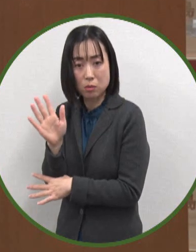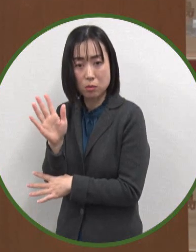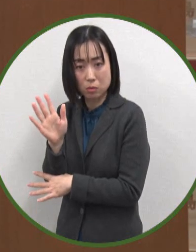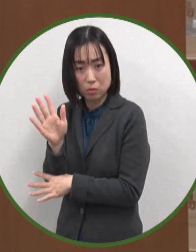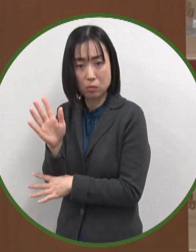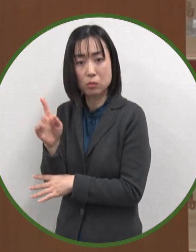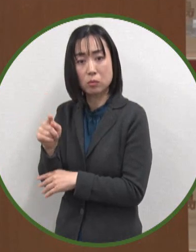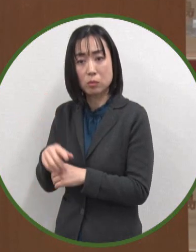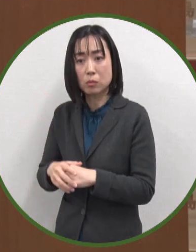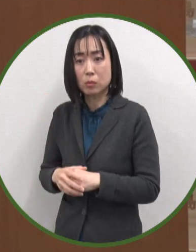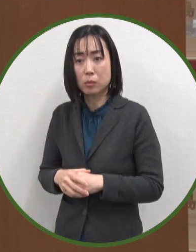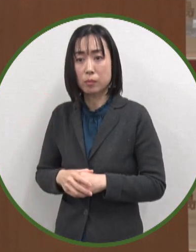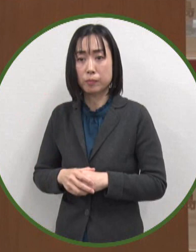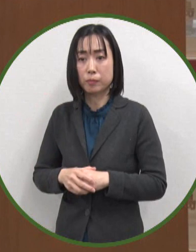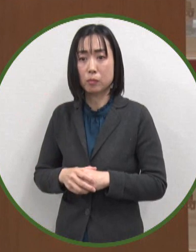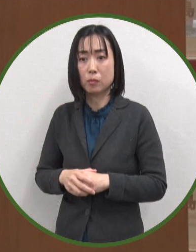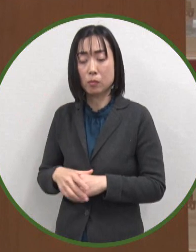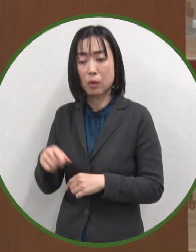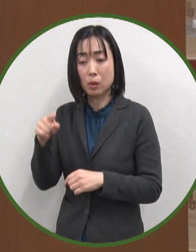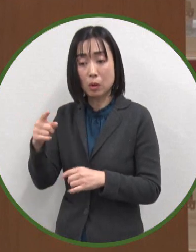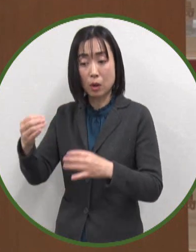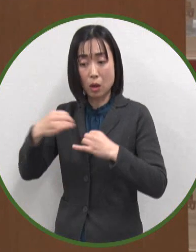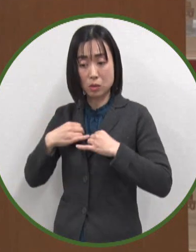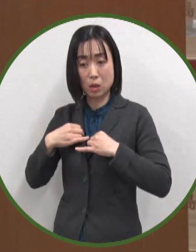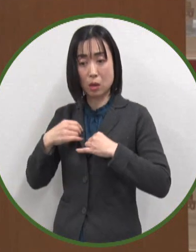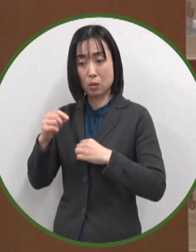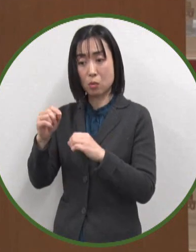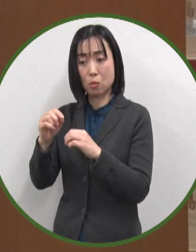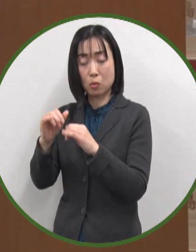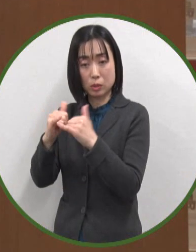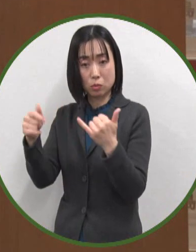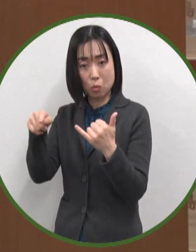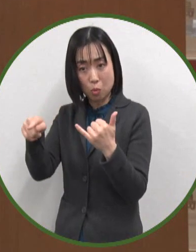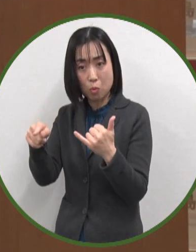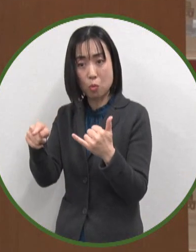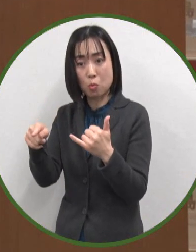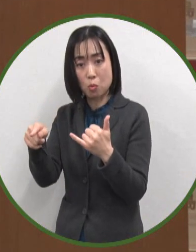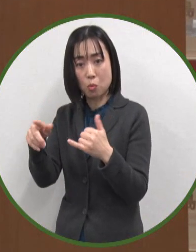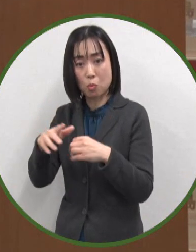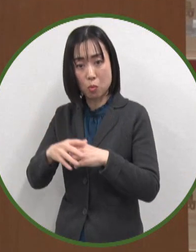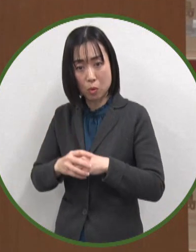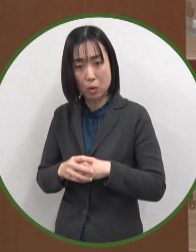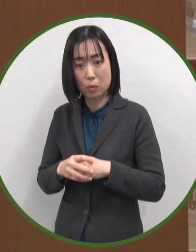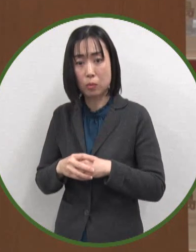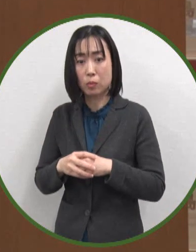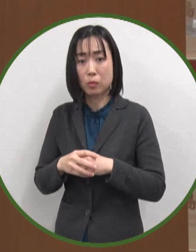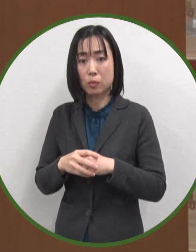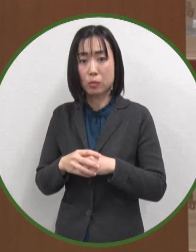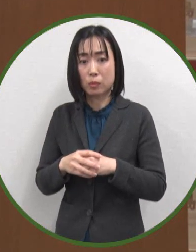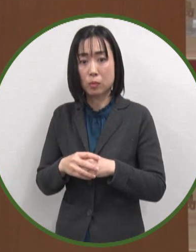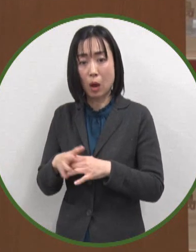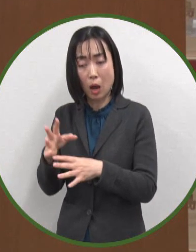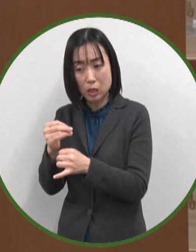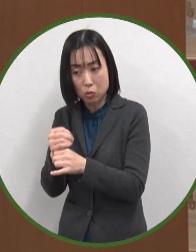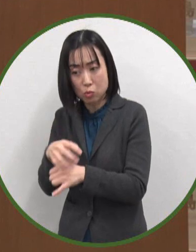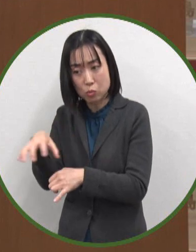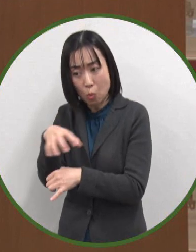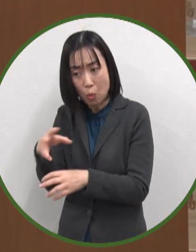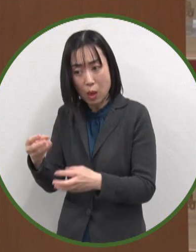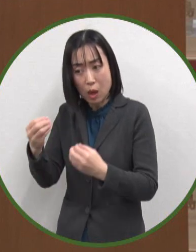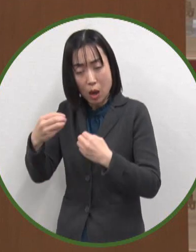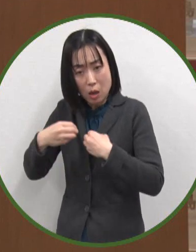的疫学調査で感染拡大を防止できる程度に低い感染レベルで抑え込みを続ける